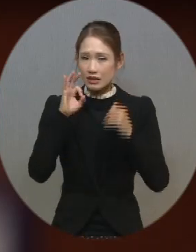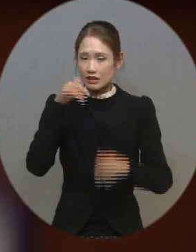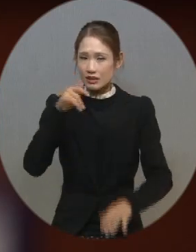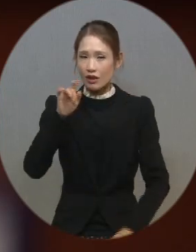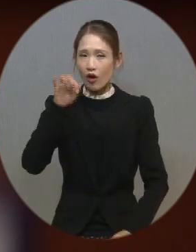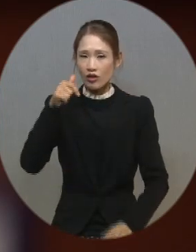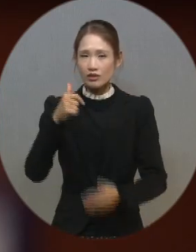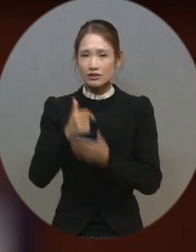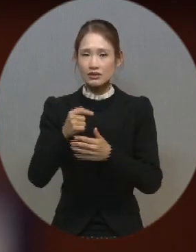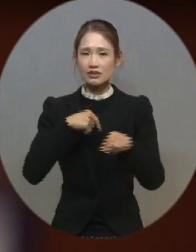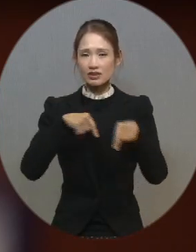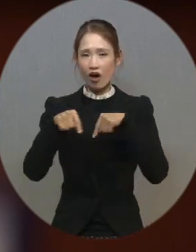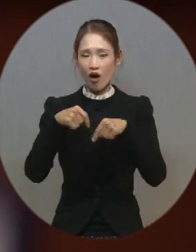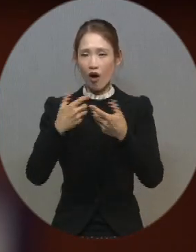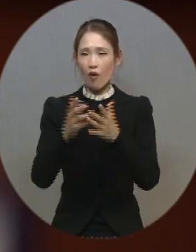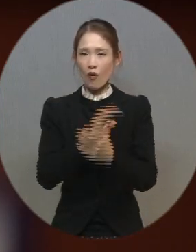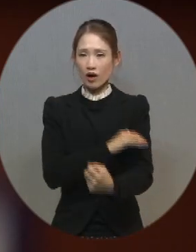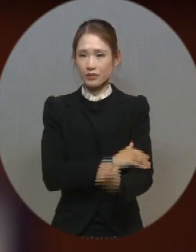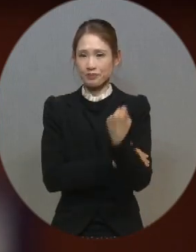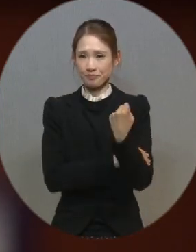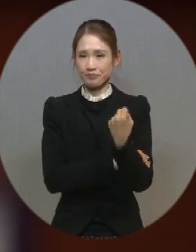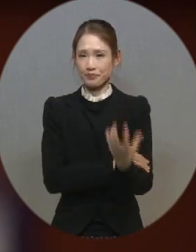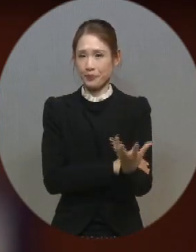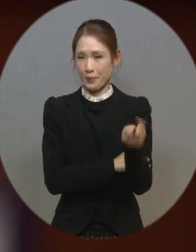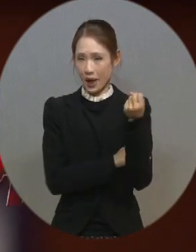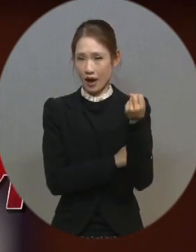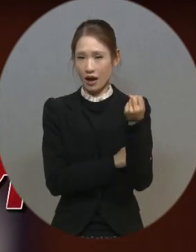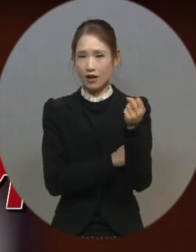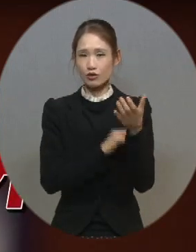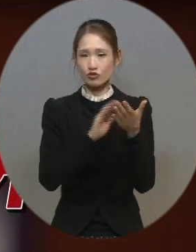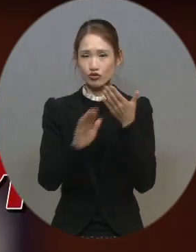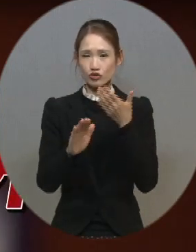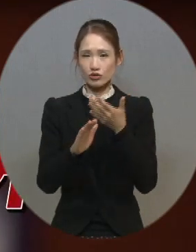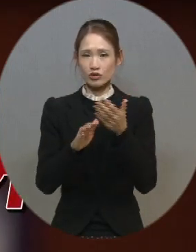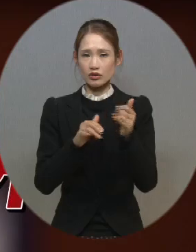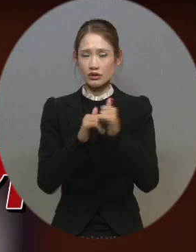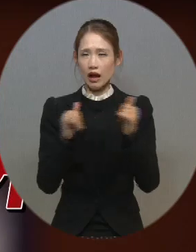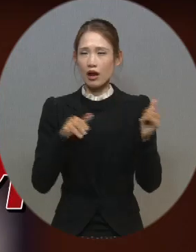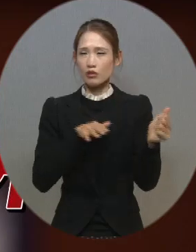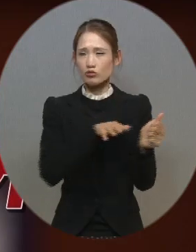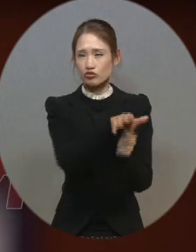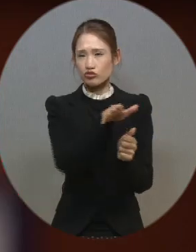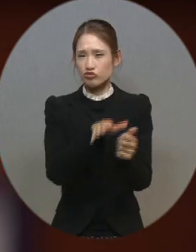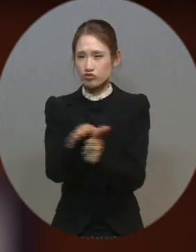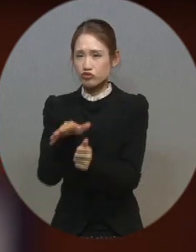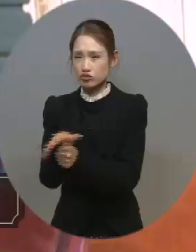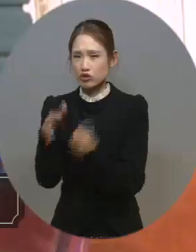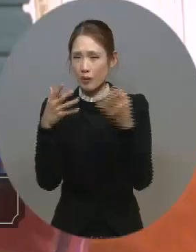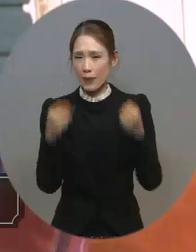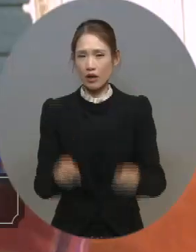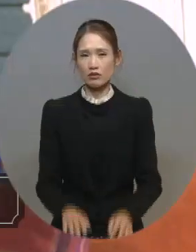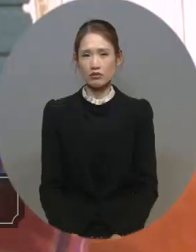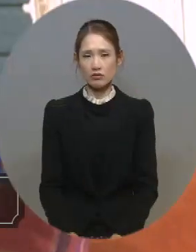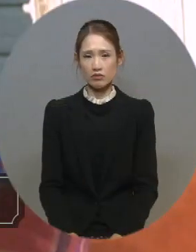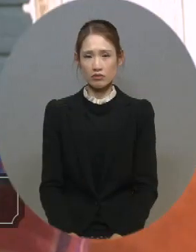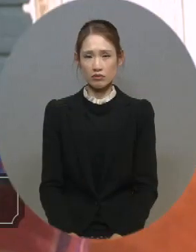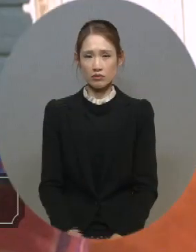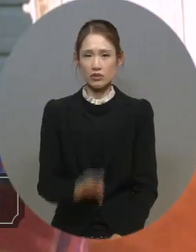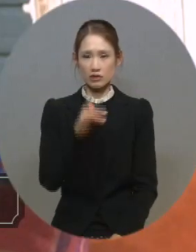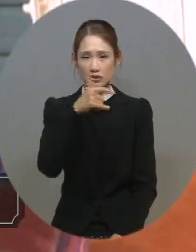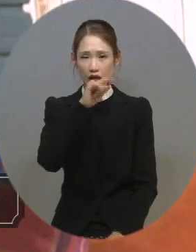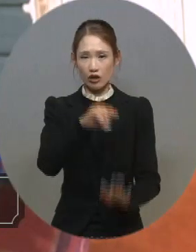김정은이가 이제 정권을 잡은 다음에 너무 사람을 많이 죽이는 거예요. 그래서 뭐 차수